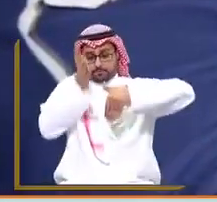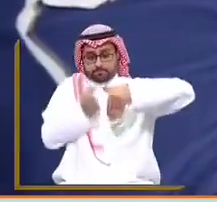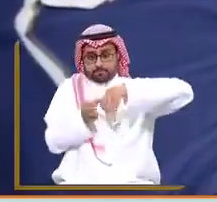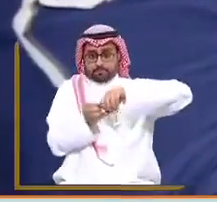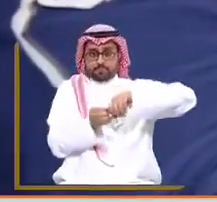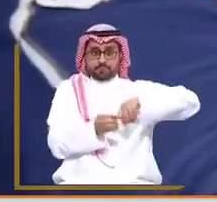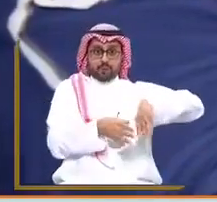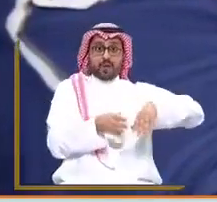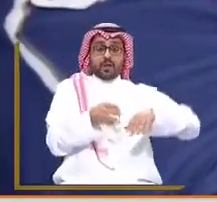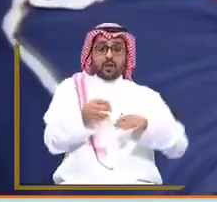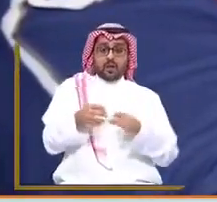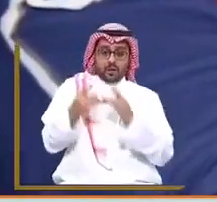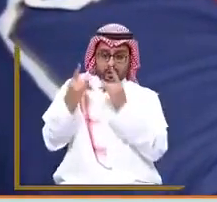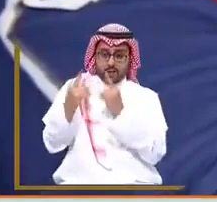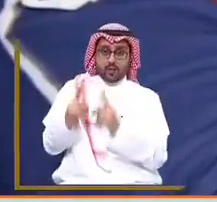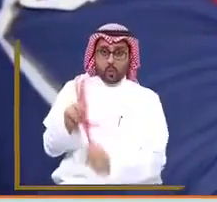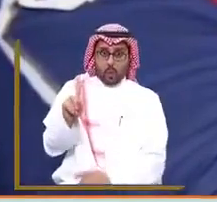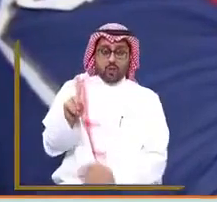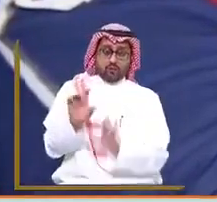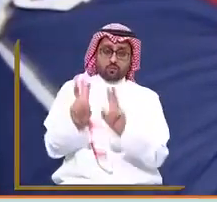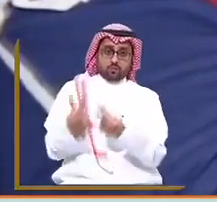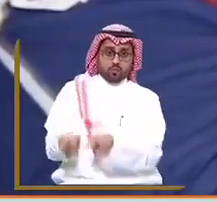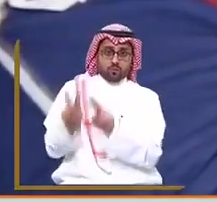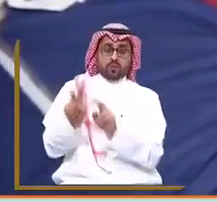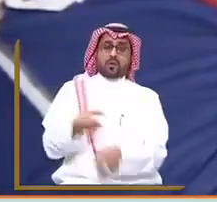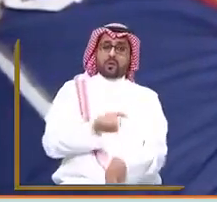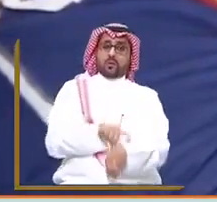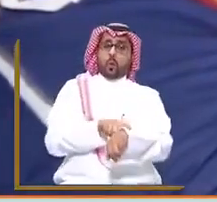ومن المتوقع أن تستغرق العملية الجراحية قرابة